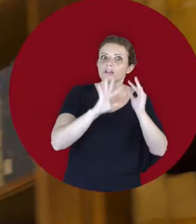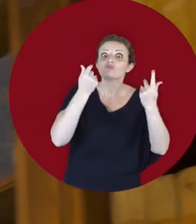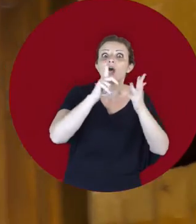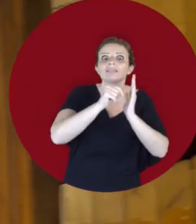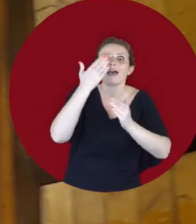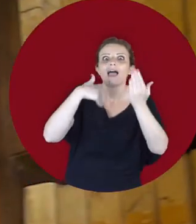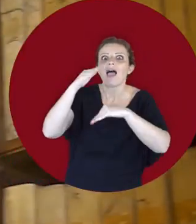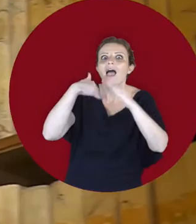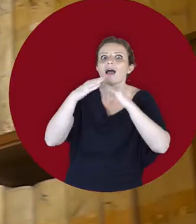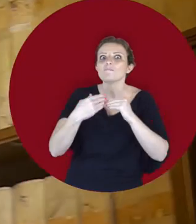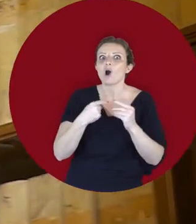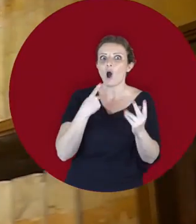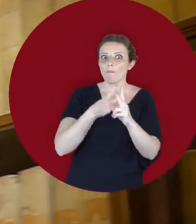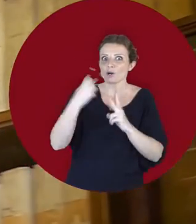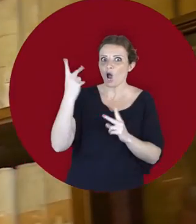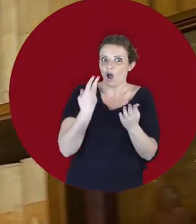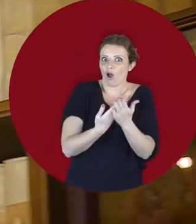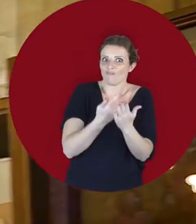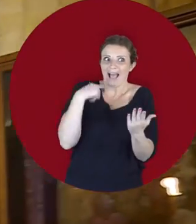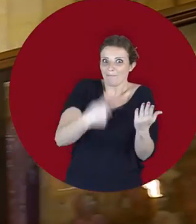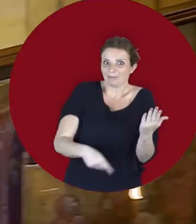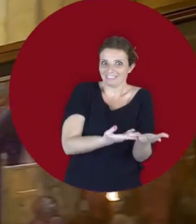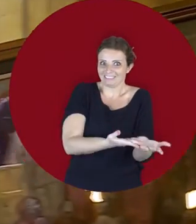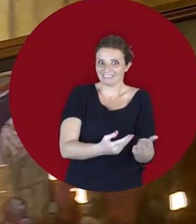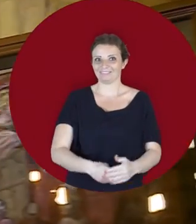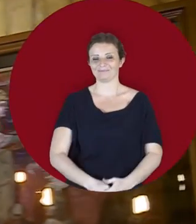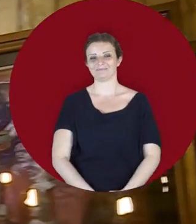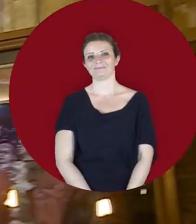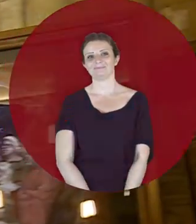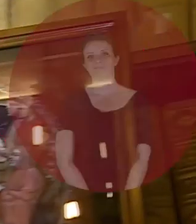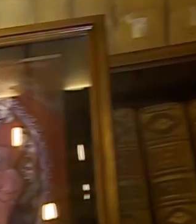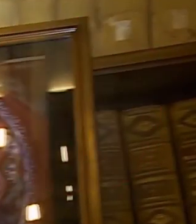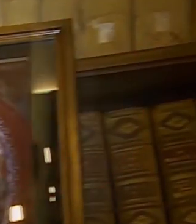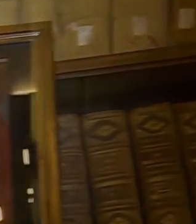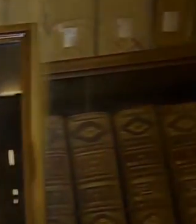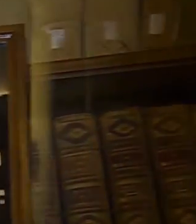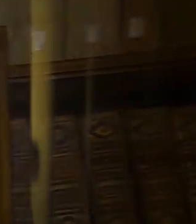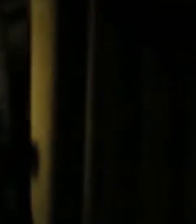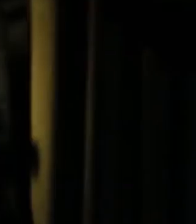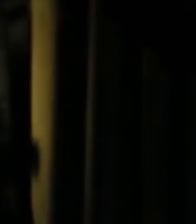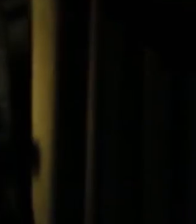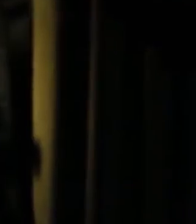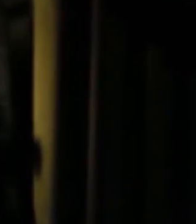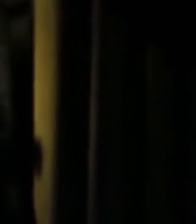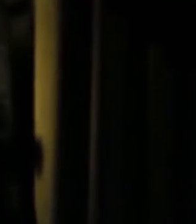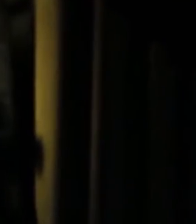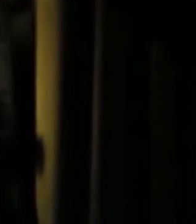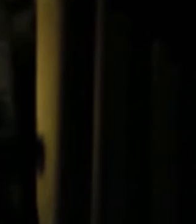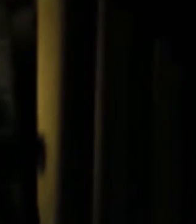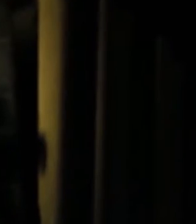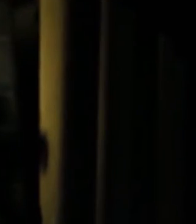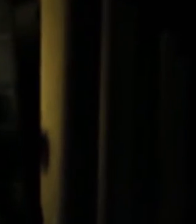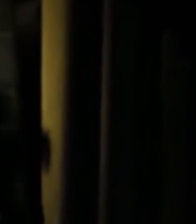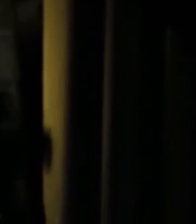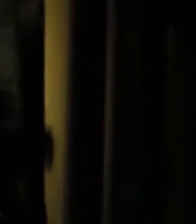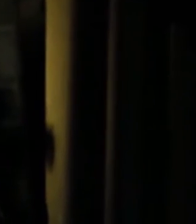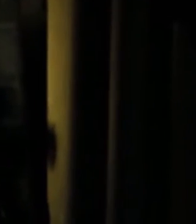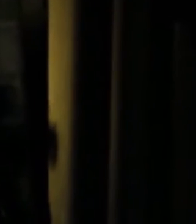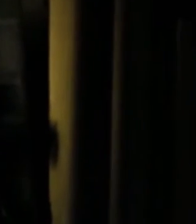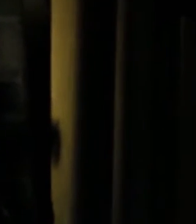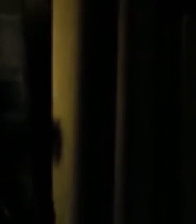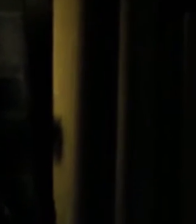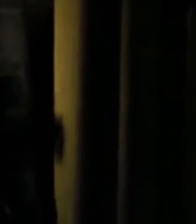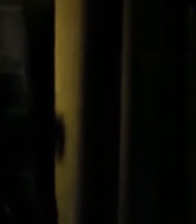molto tempo. Altre sale della Capitolare. Le relegature rovinate di alcuni libri mostrano il tempo trascorso.